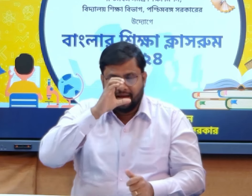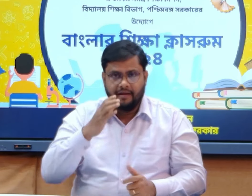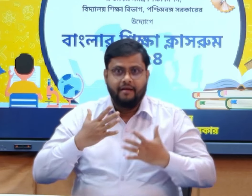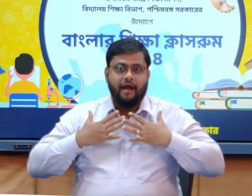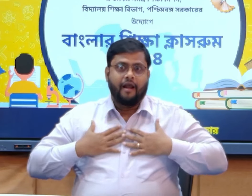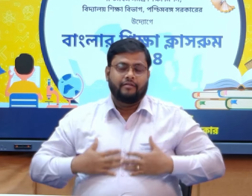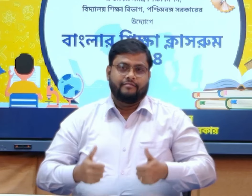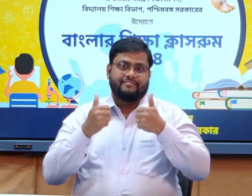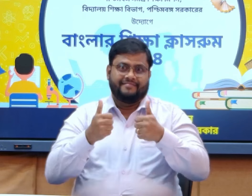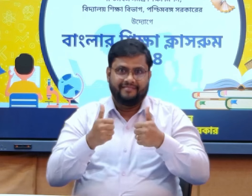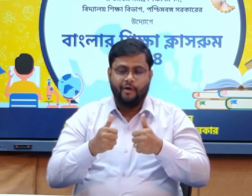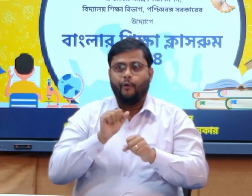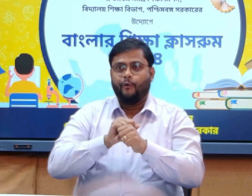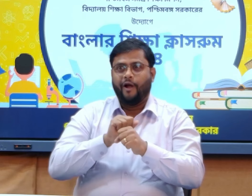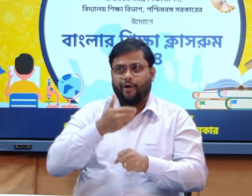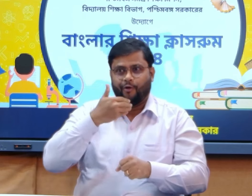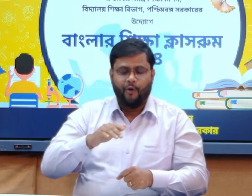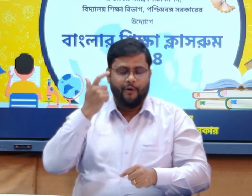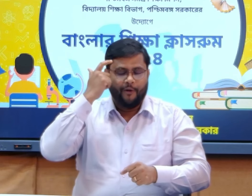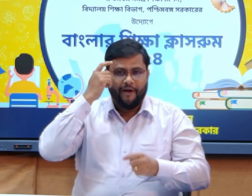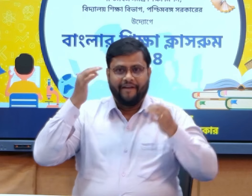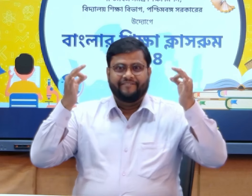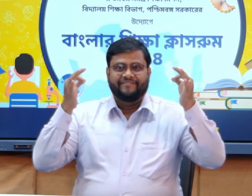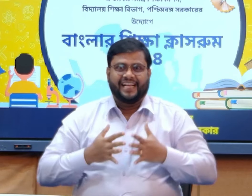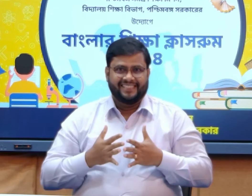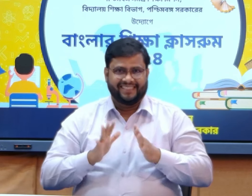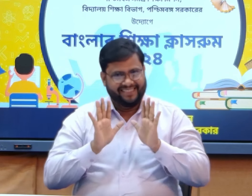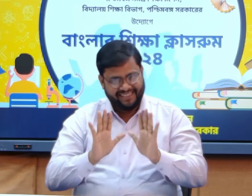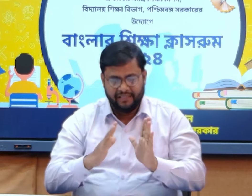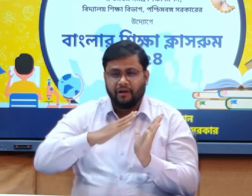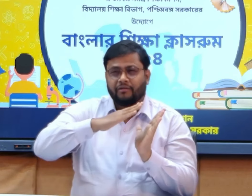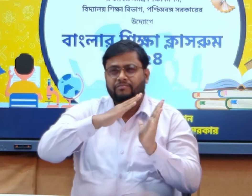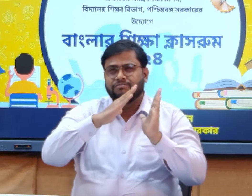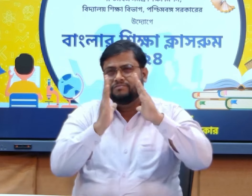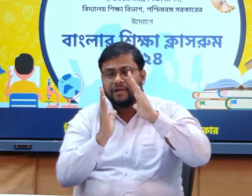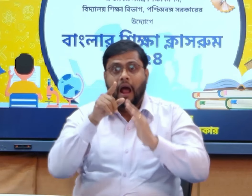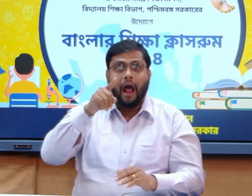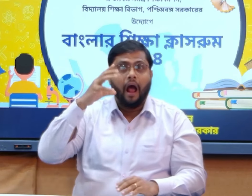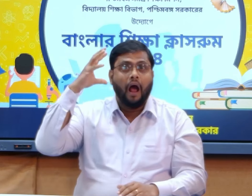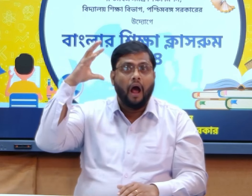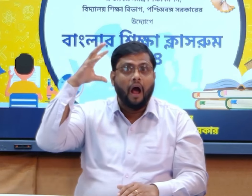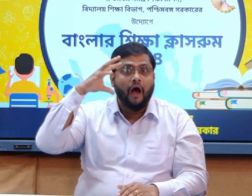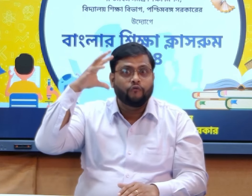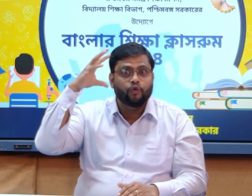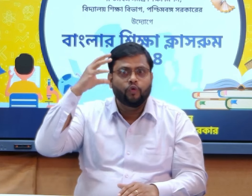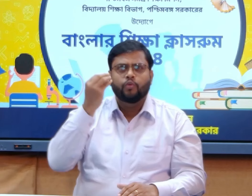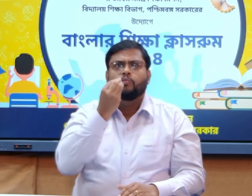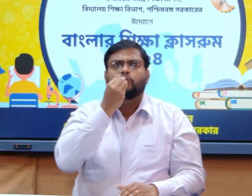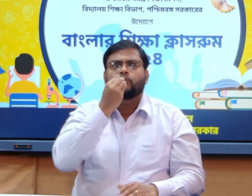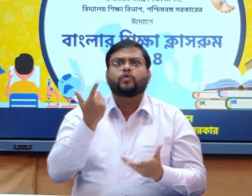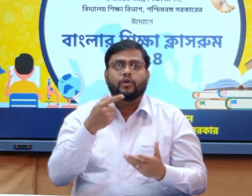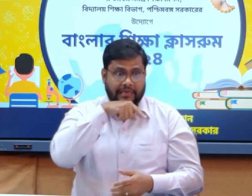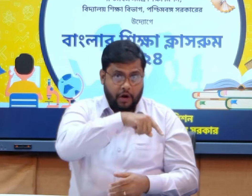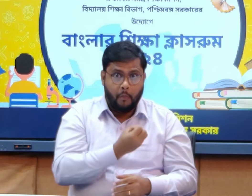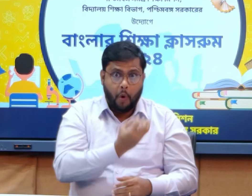খেলেও দুধও অনেকে খেয়ে শরীরটা সকালবেলা কাজে যাওয়ার জন্য নিজেকে তৈরি করে তারপর যখন দুপুরবেলা